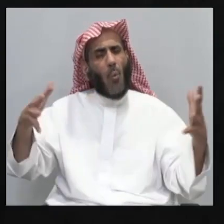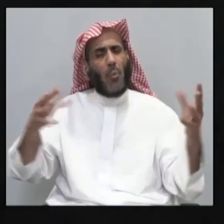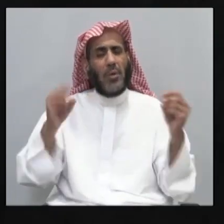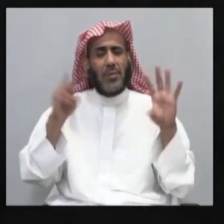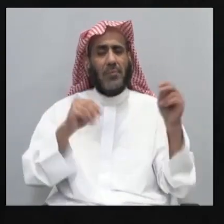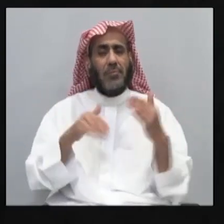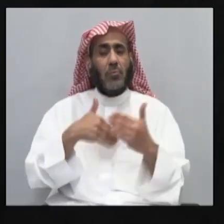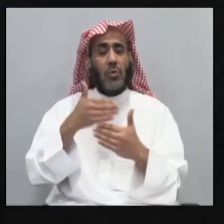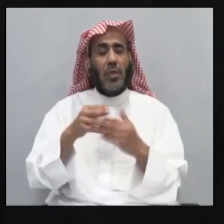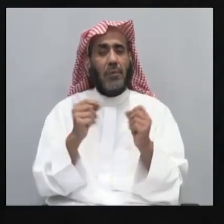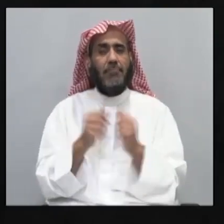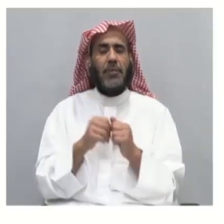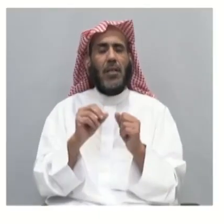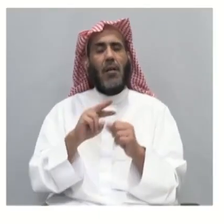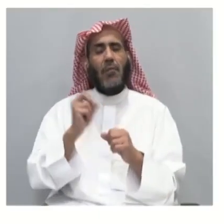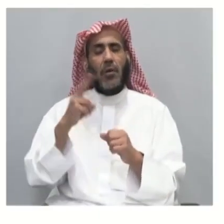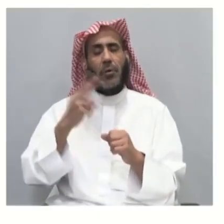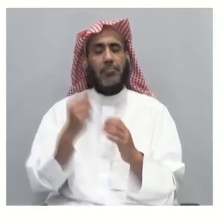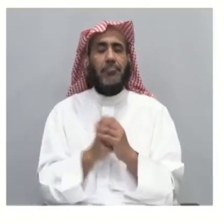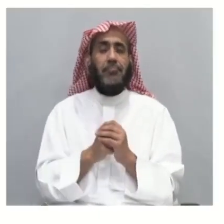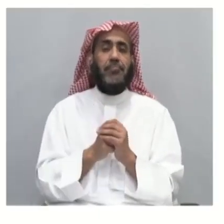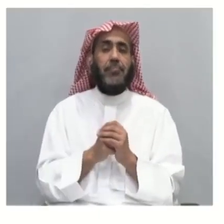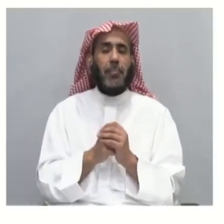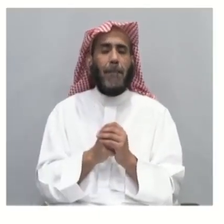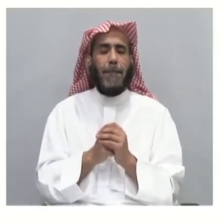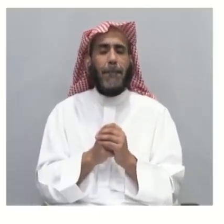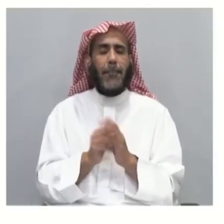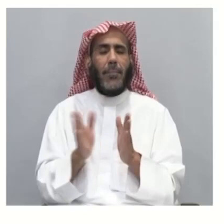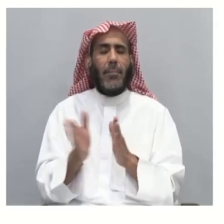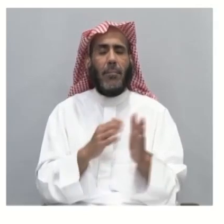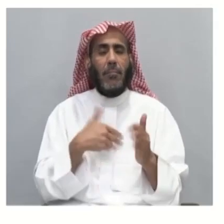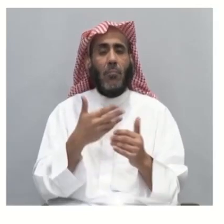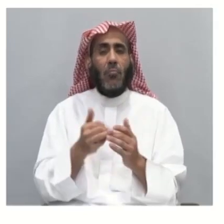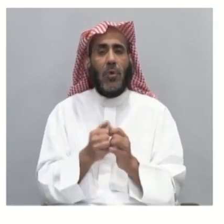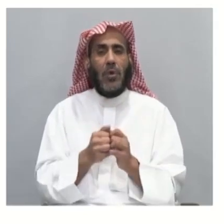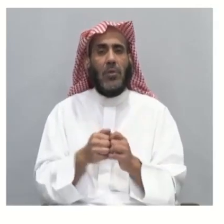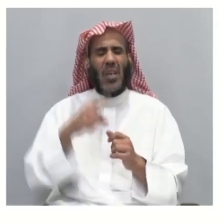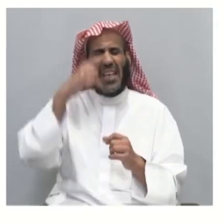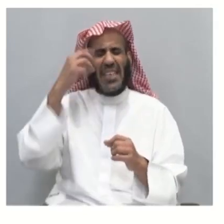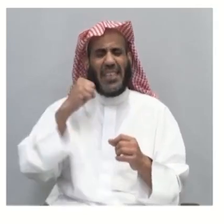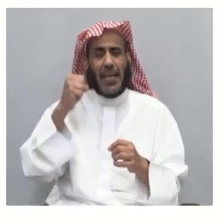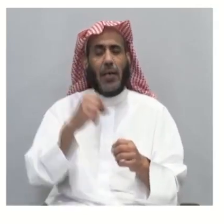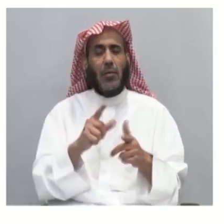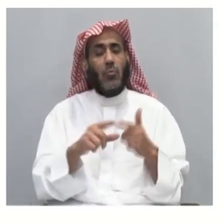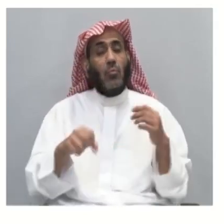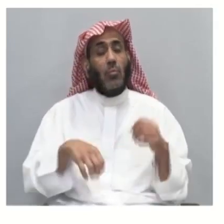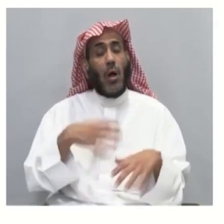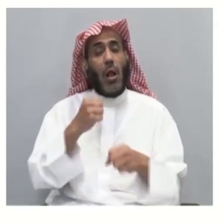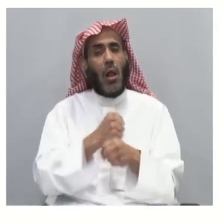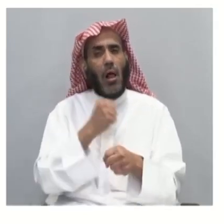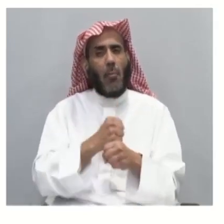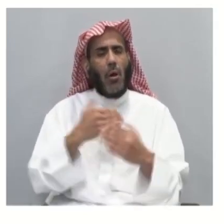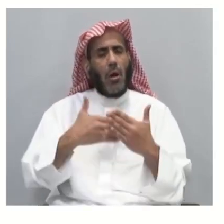بها هذه الفكره او غيرها بعد ذلك ياتينا مثلا الاجتهاد والعمل نتائجه